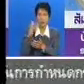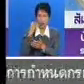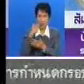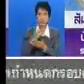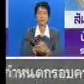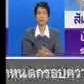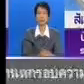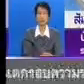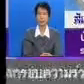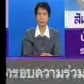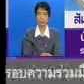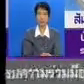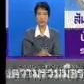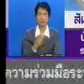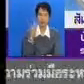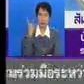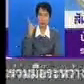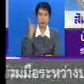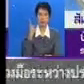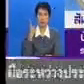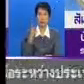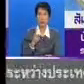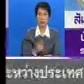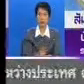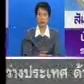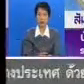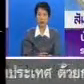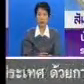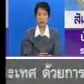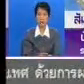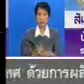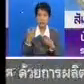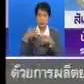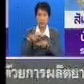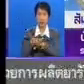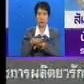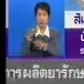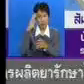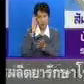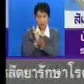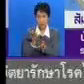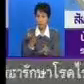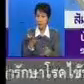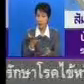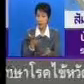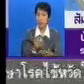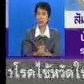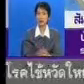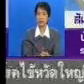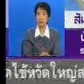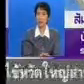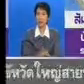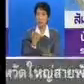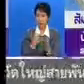ค่ะ แต่ว่ากรณีเมื่อคืนนี้การที่ไม่ได้มีการประสานไปเพราะท้องที่ก็ยืนยันมาว่าชุดนี้ไม่มีการประสานเข้าไปตรงนี้ถือว่า